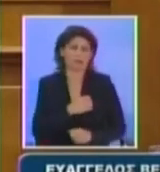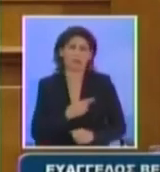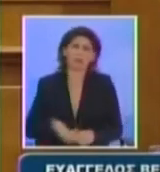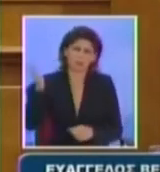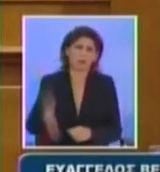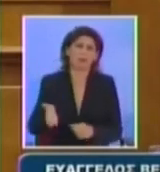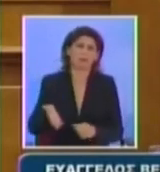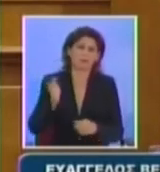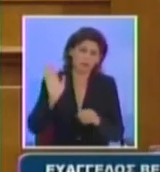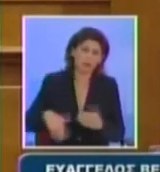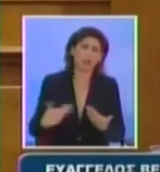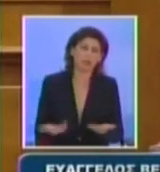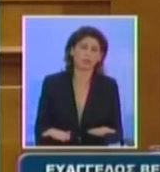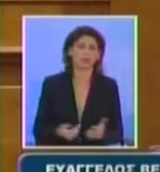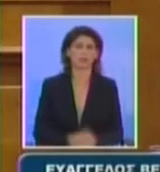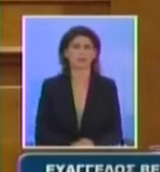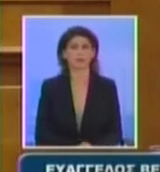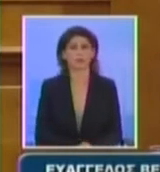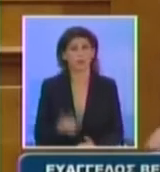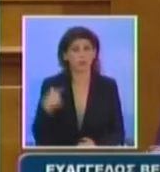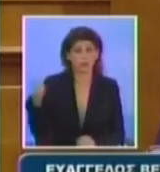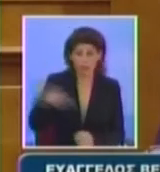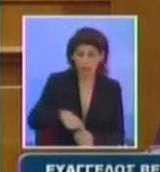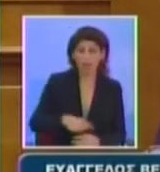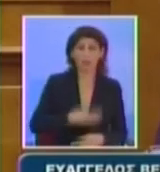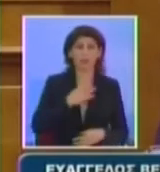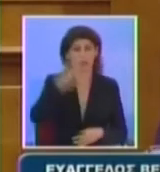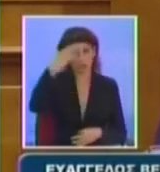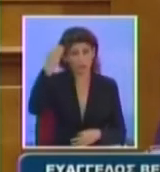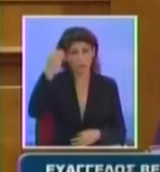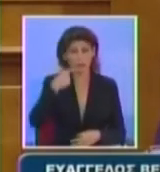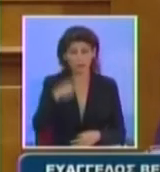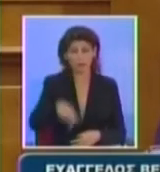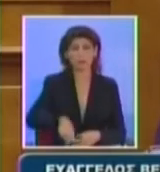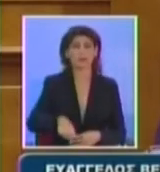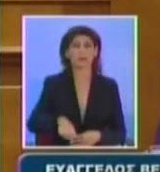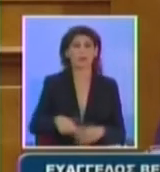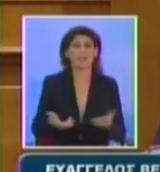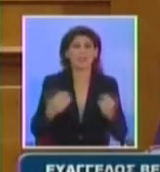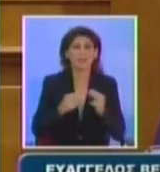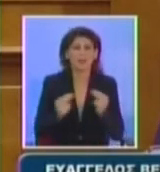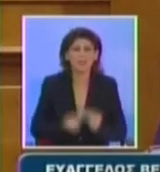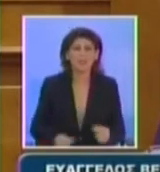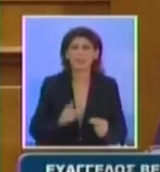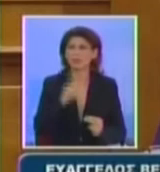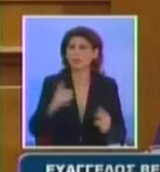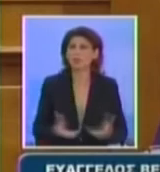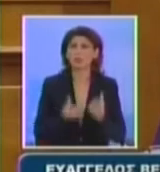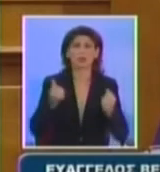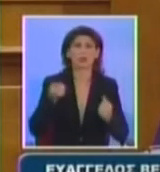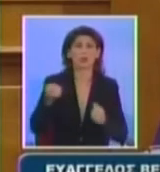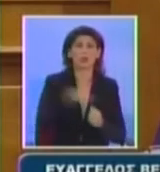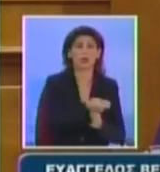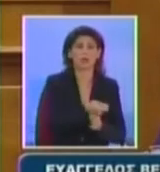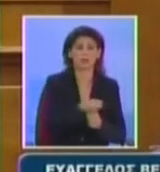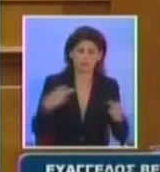Τώρα λοιπόν ο κύριος Τσίπρας ήρθε να μας πει σήμερα. Δεν υπάρχει άλλη λύση για τη βιωσιμότητα του χρέους από τη δραστική